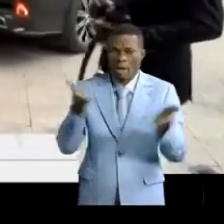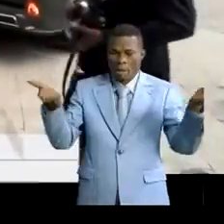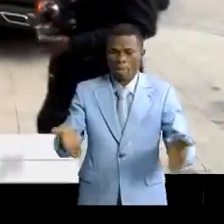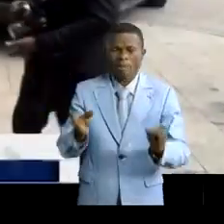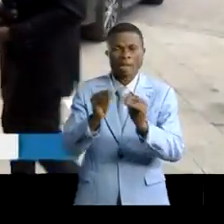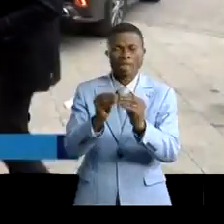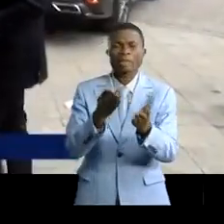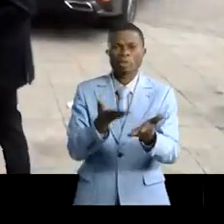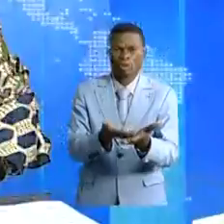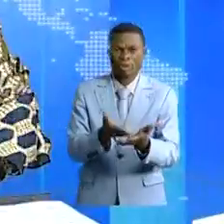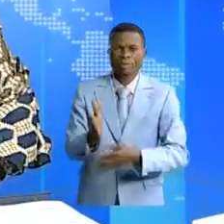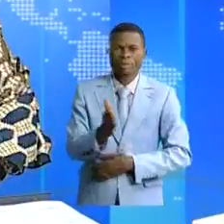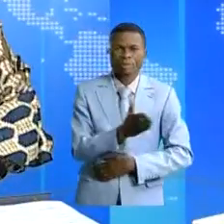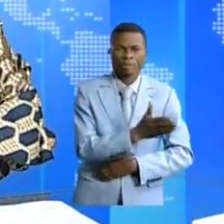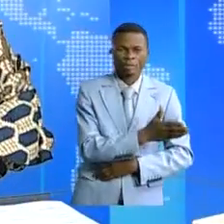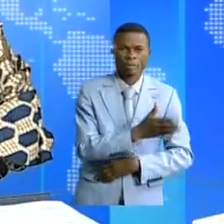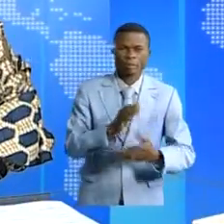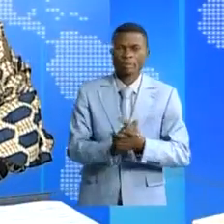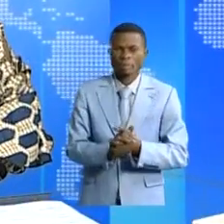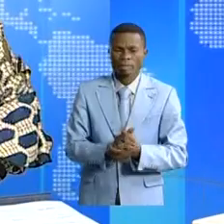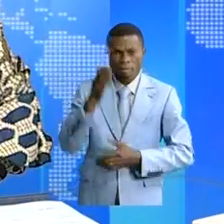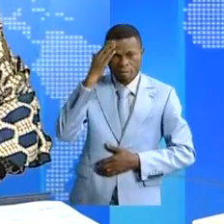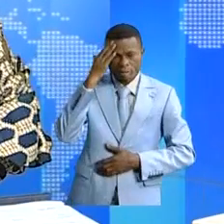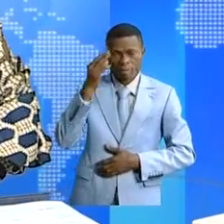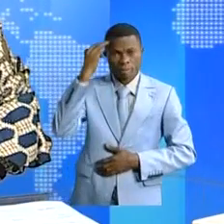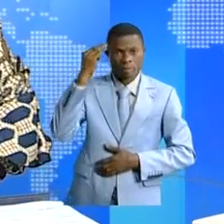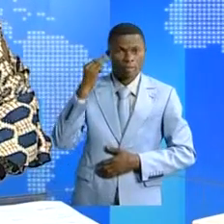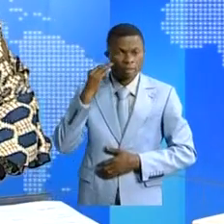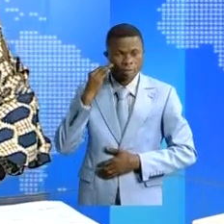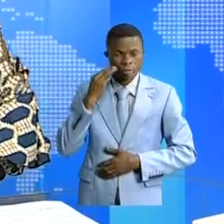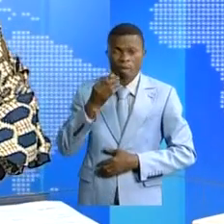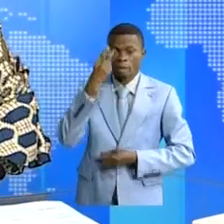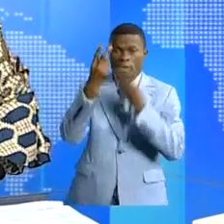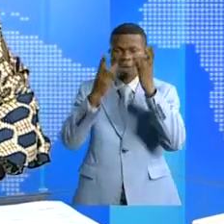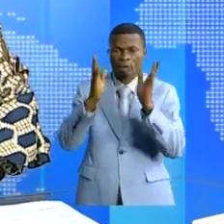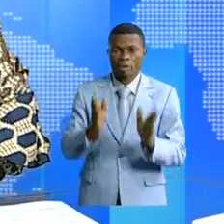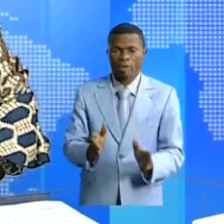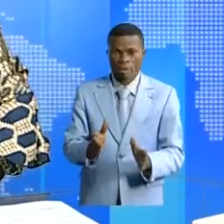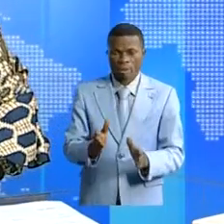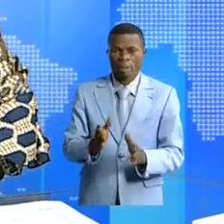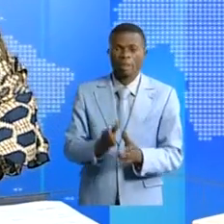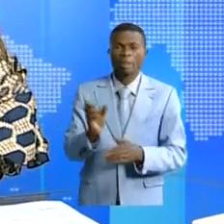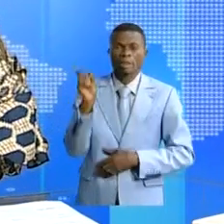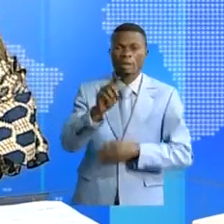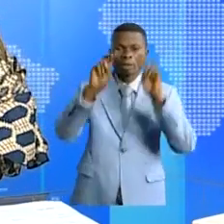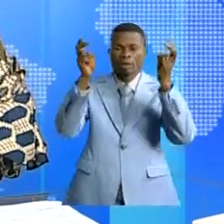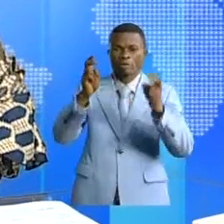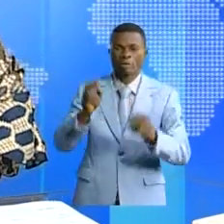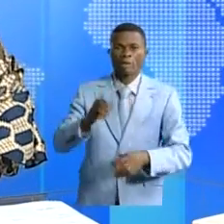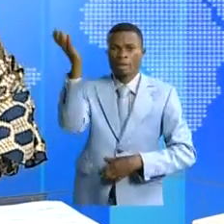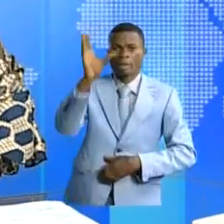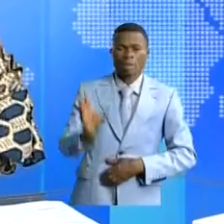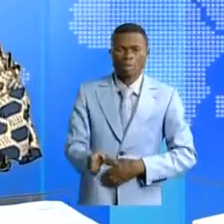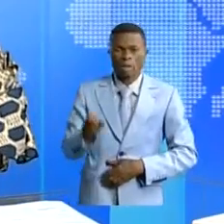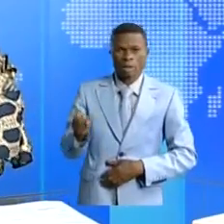part à ces assises. Et puis sachez que le ministre du Tourisme, Amoderon Timba, était dans la ville de Boma, dans le Congo